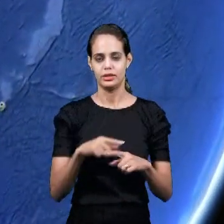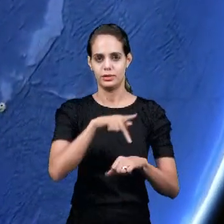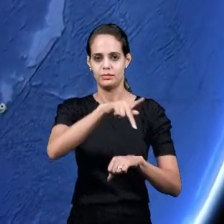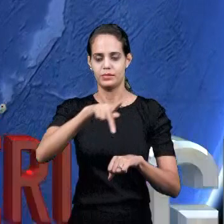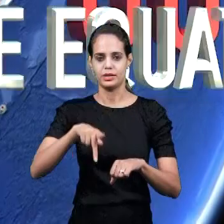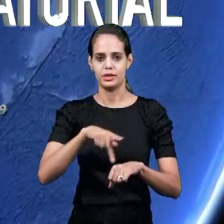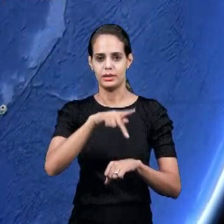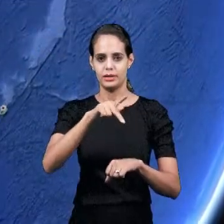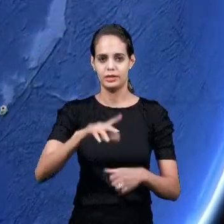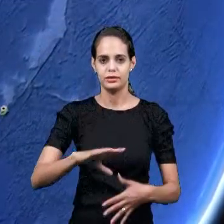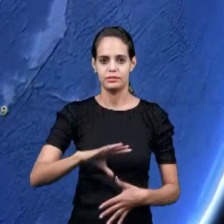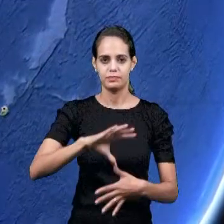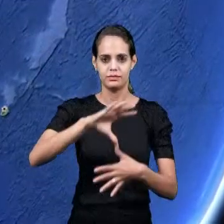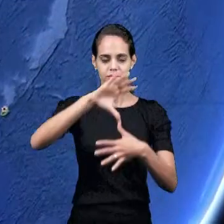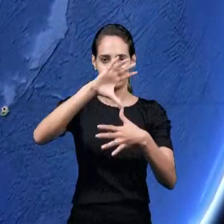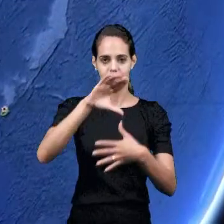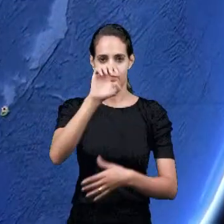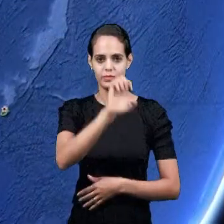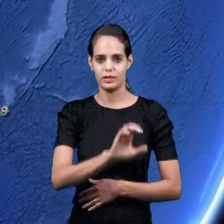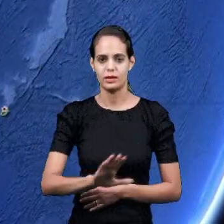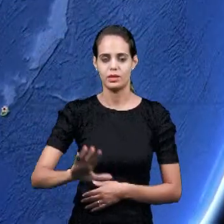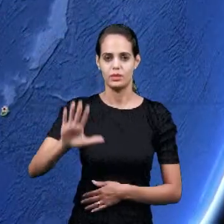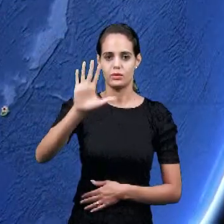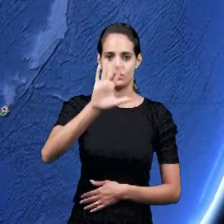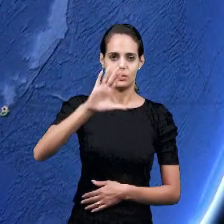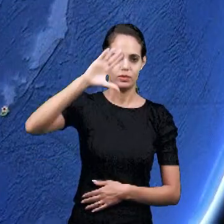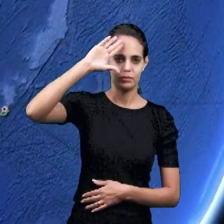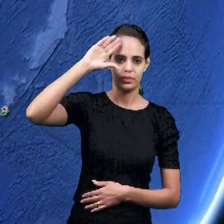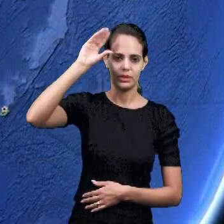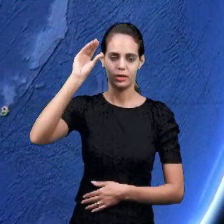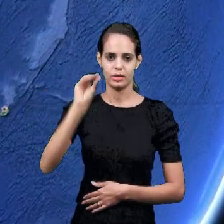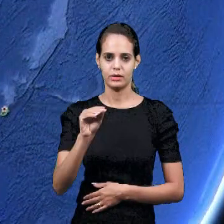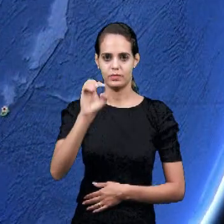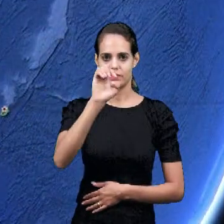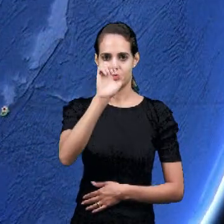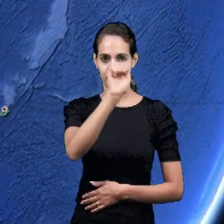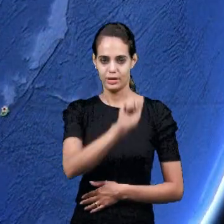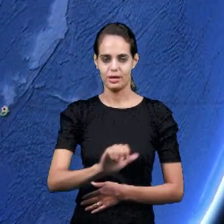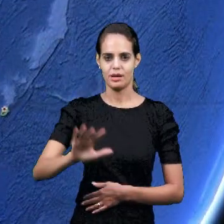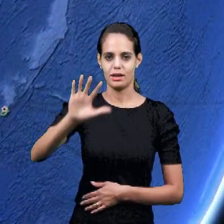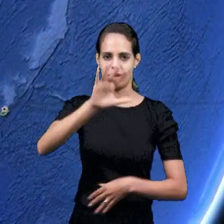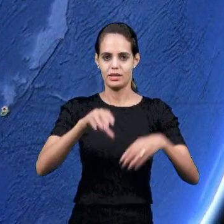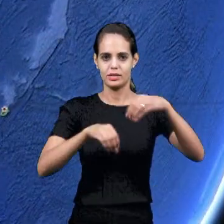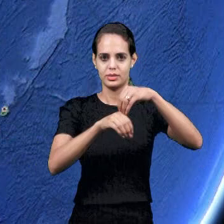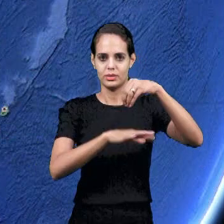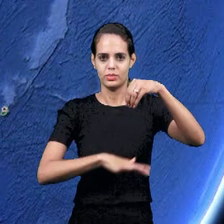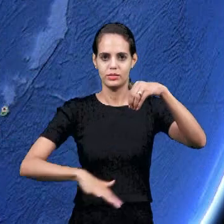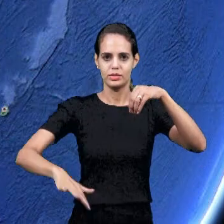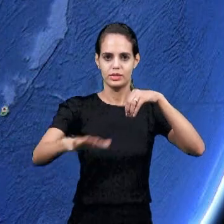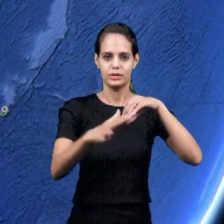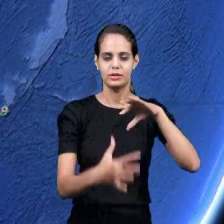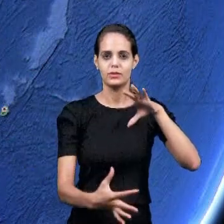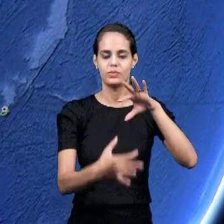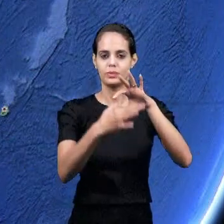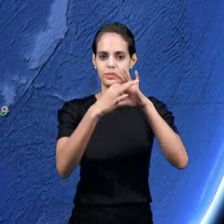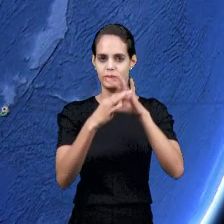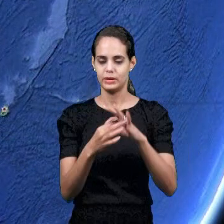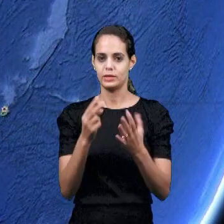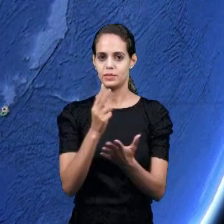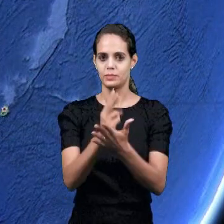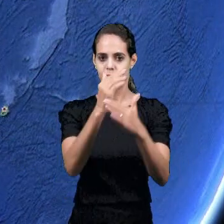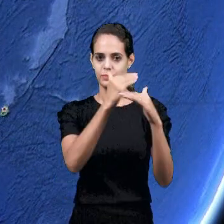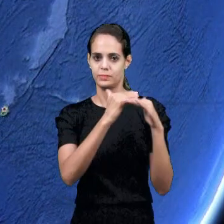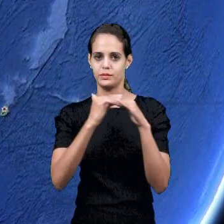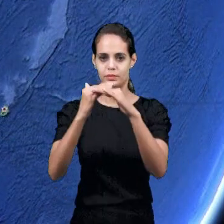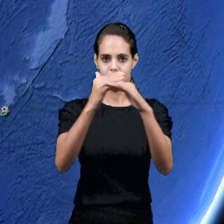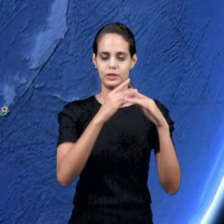trois Amériques, Europe, Afrique, Asie et Océanie, connectées par la même doctrine, par la direction